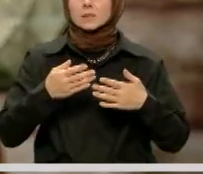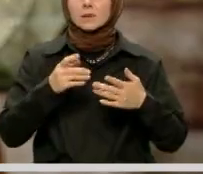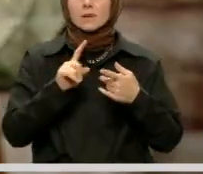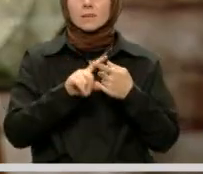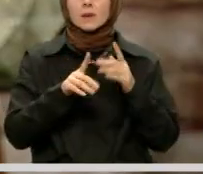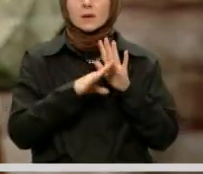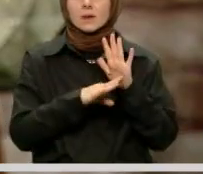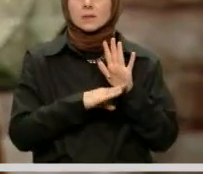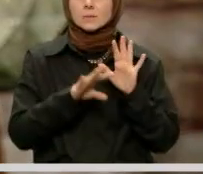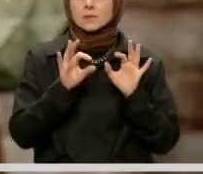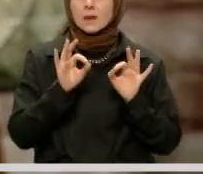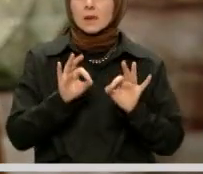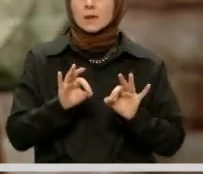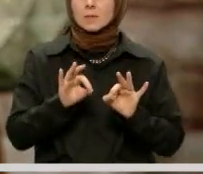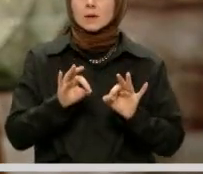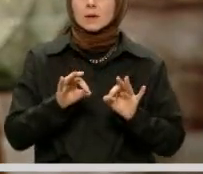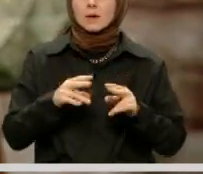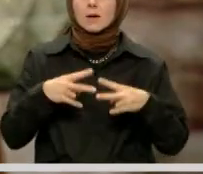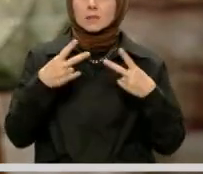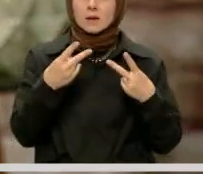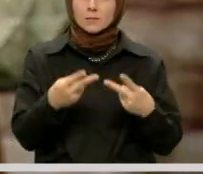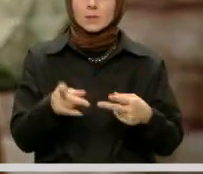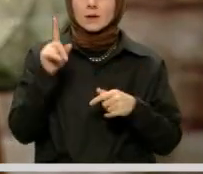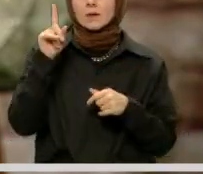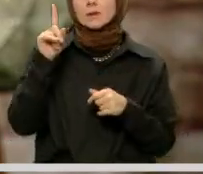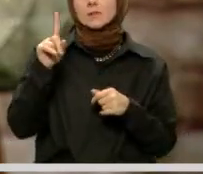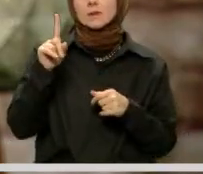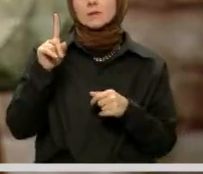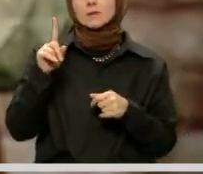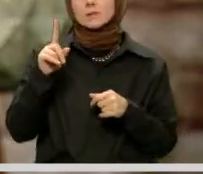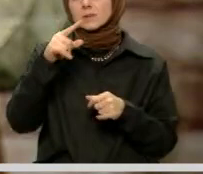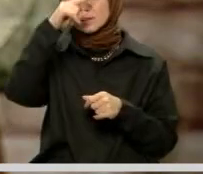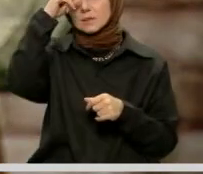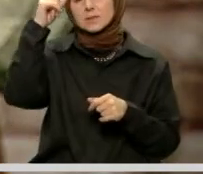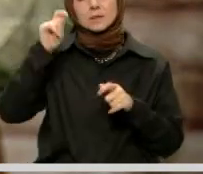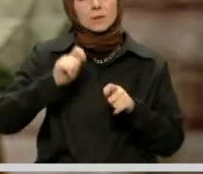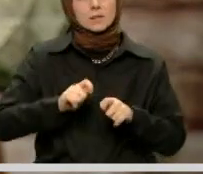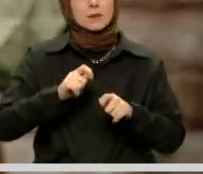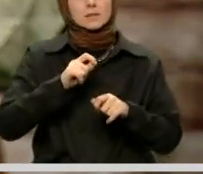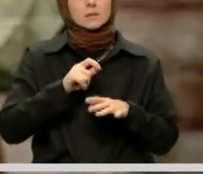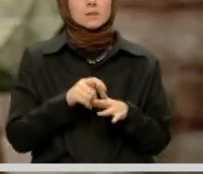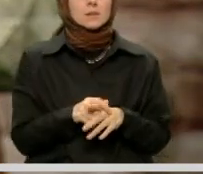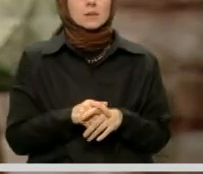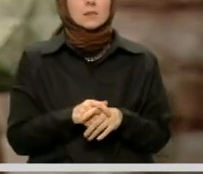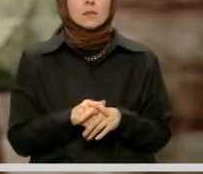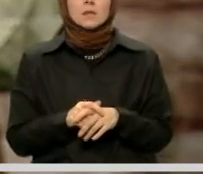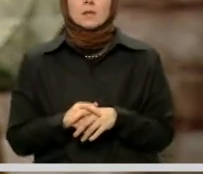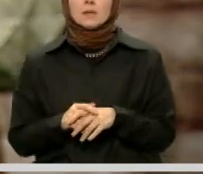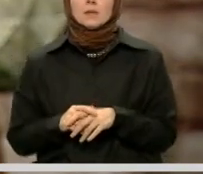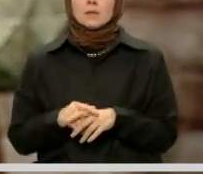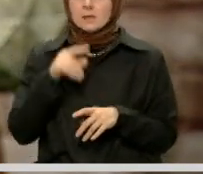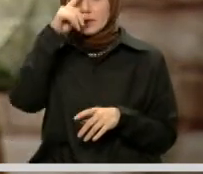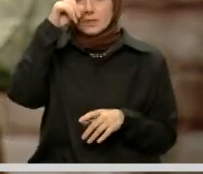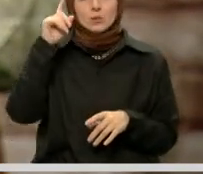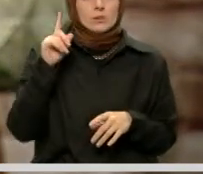beraber aktarmayı Rabbim nasip eder inşallah. Evet, Ramazan tarifi gerçekten